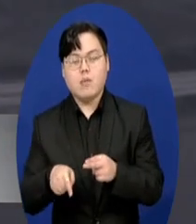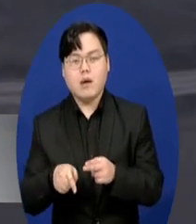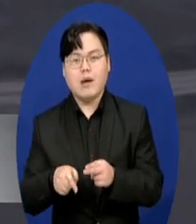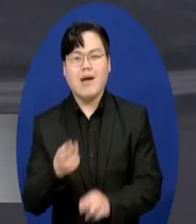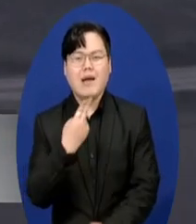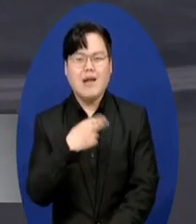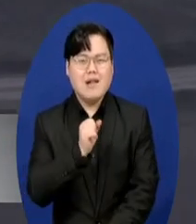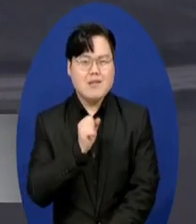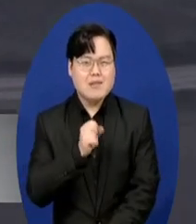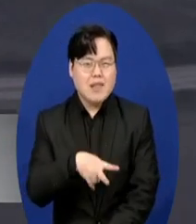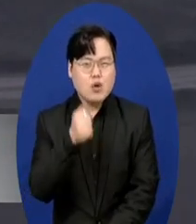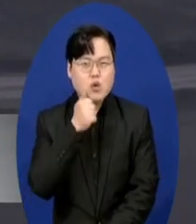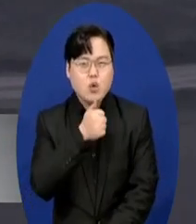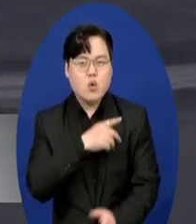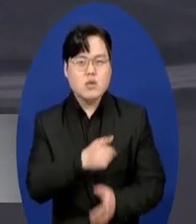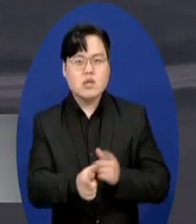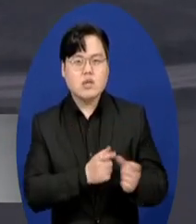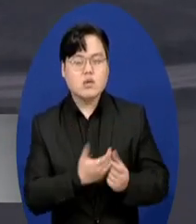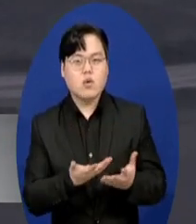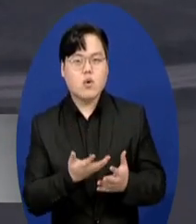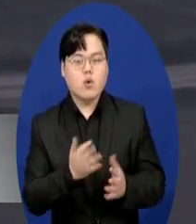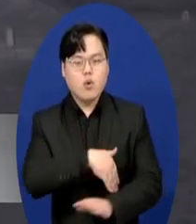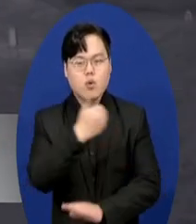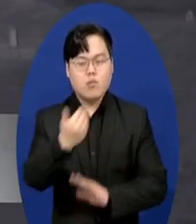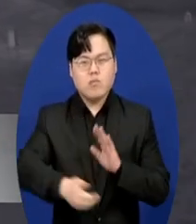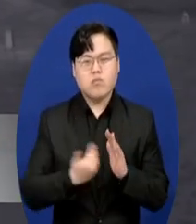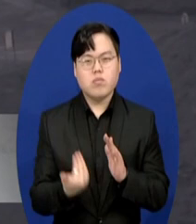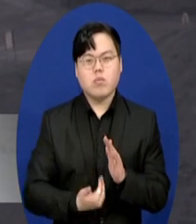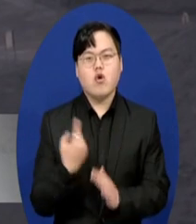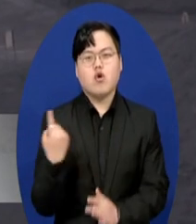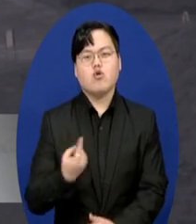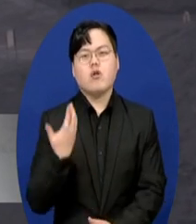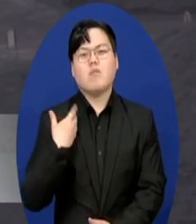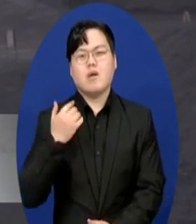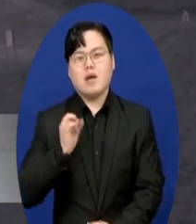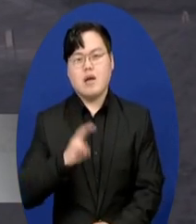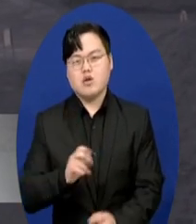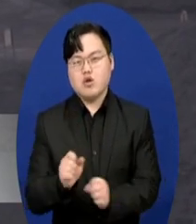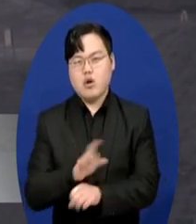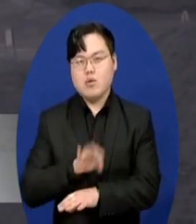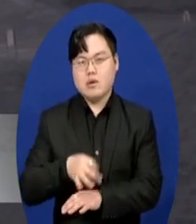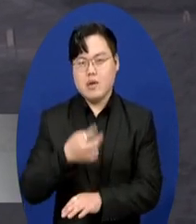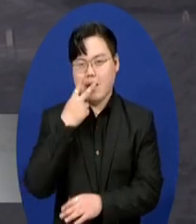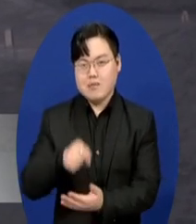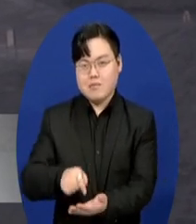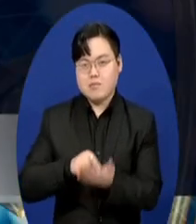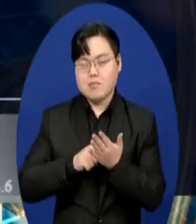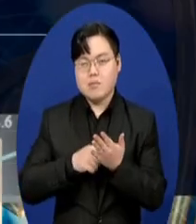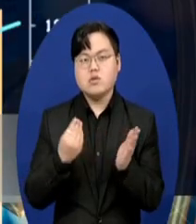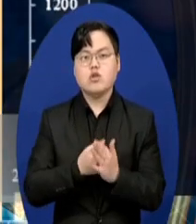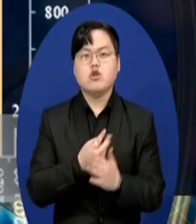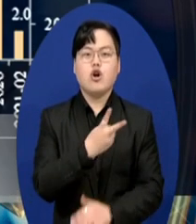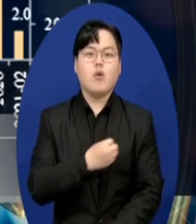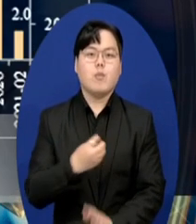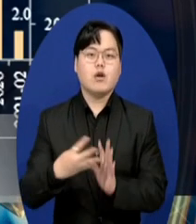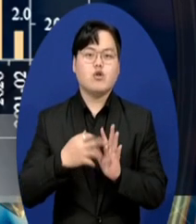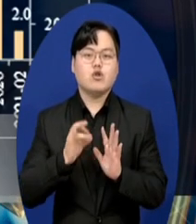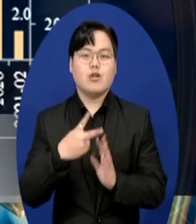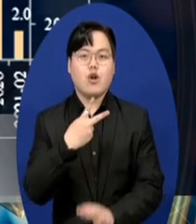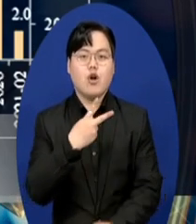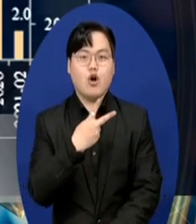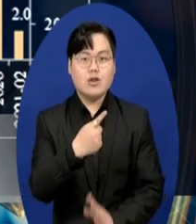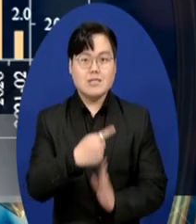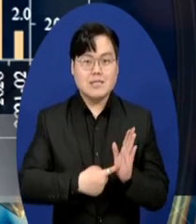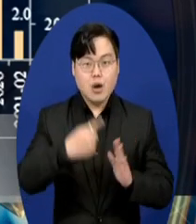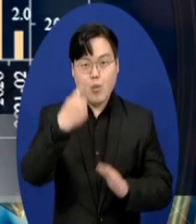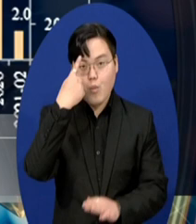байна. Далд эдийн засгийг салбараар нь харуул улрхаа олборлох салбарт өндөр байсныг сар тахал уламтад харуулжээ. Жишээ нь 2019 оны 2-р